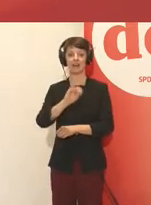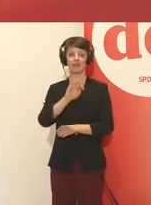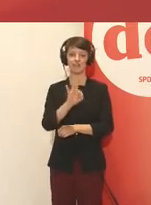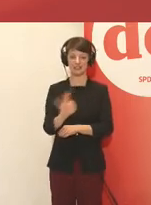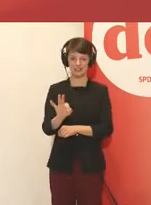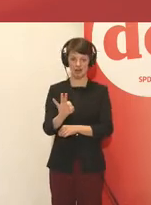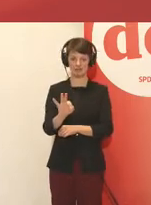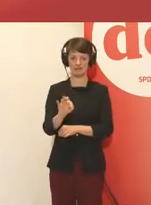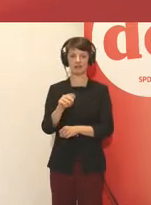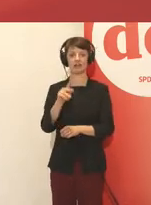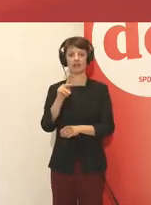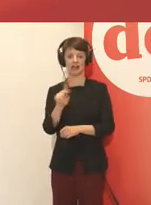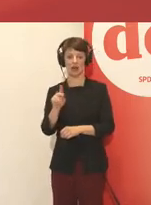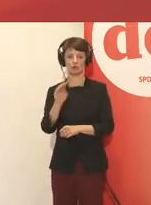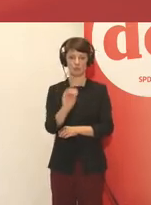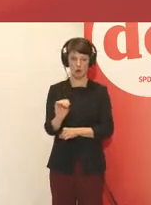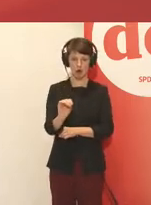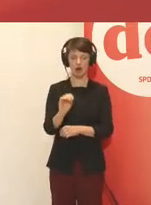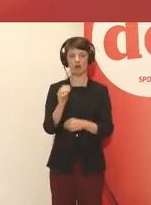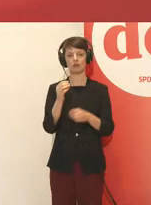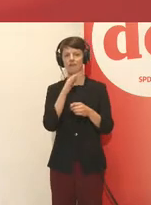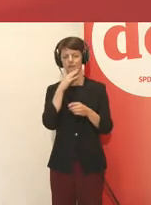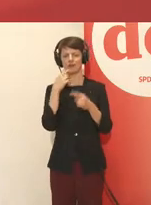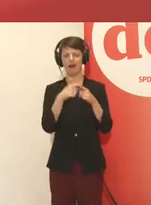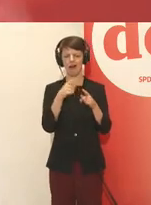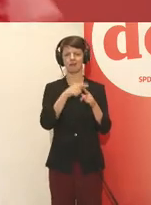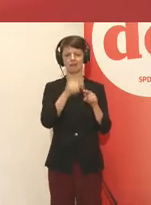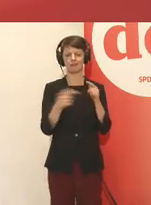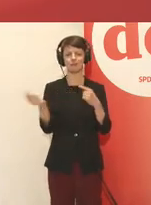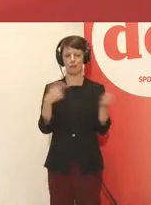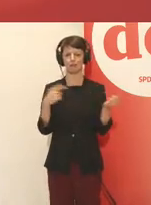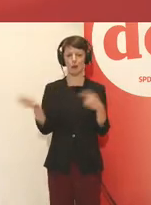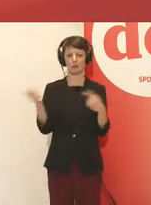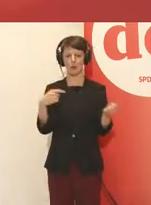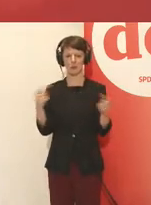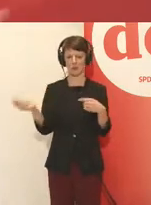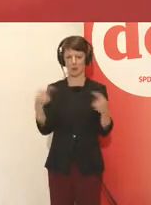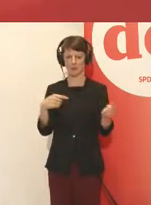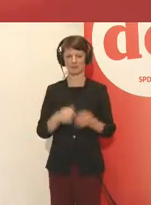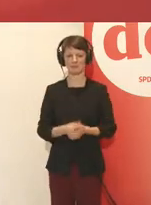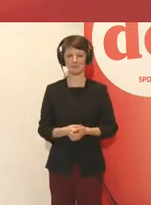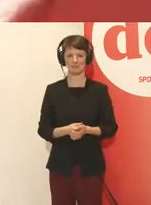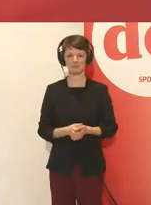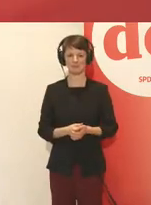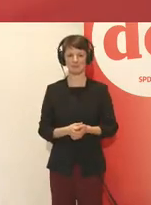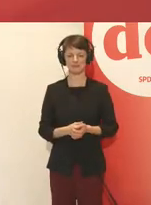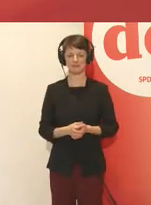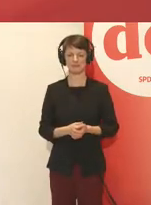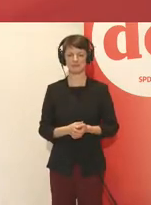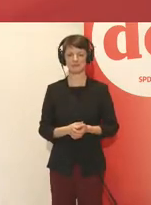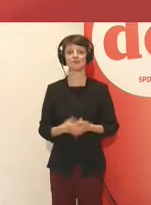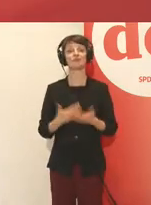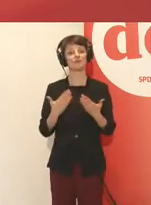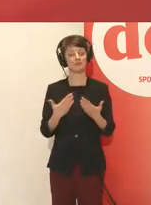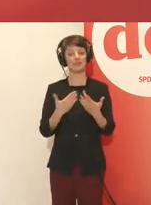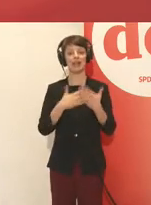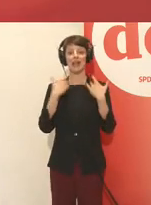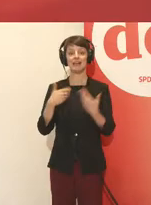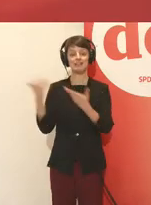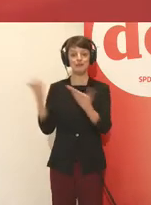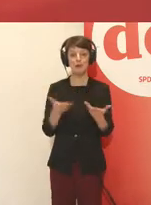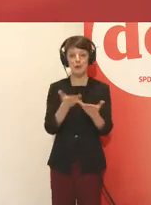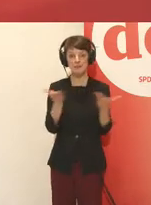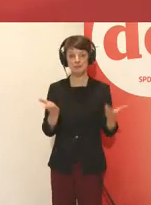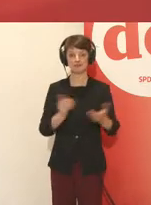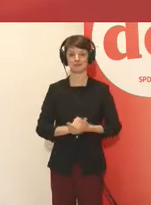klaus müller und noch viele mehr und wir heißen noch einmal alle gemeinsam herzlich willkommen